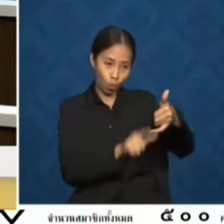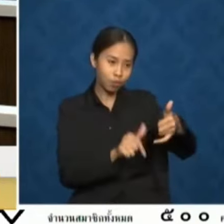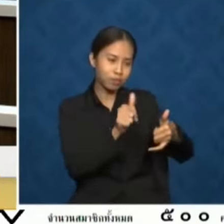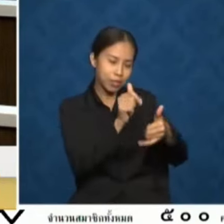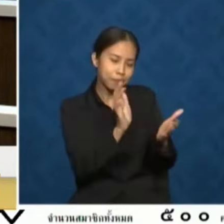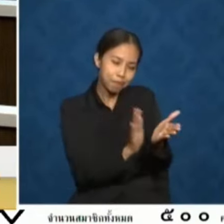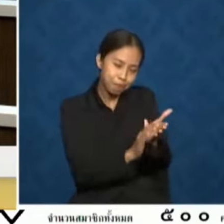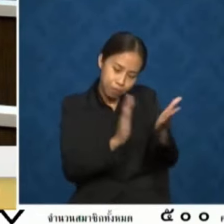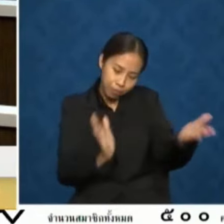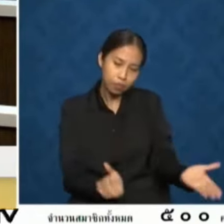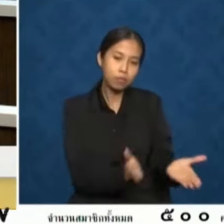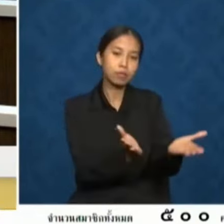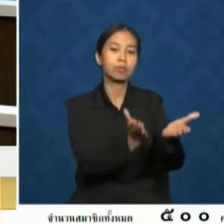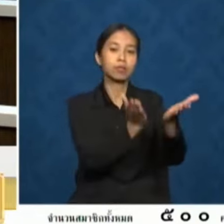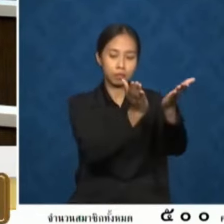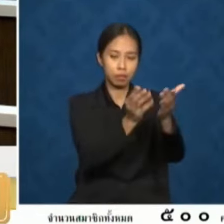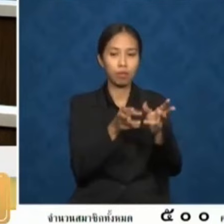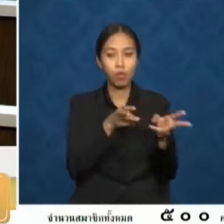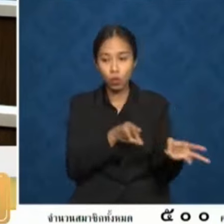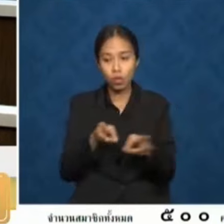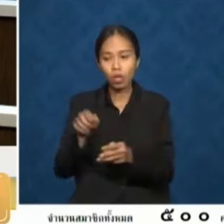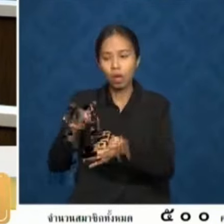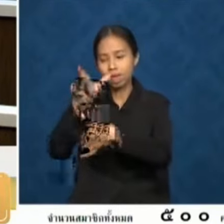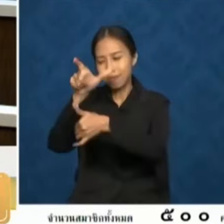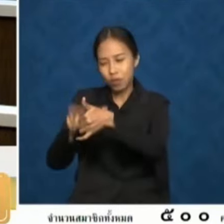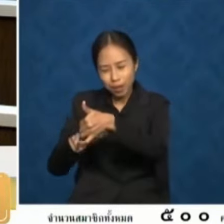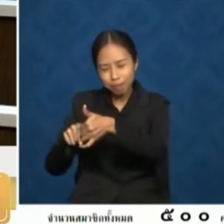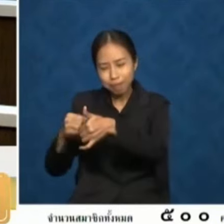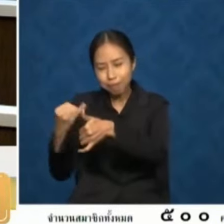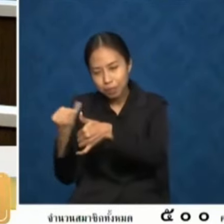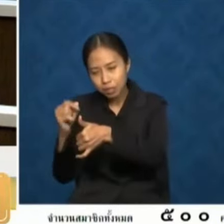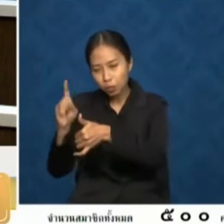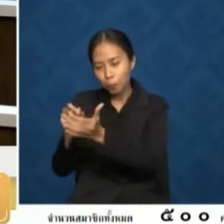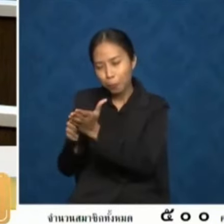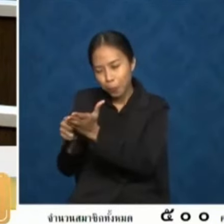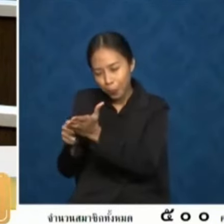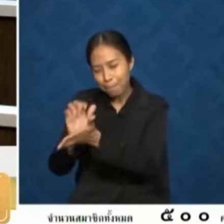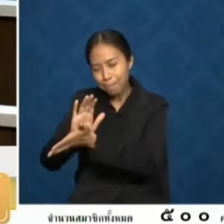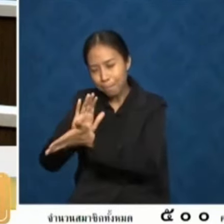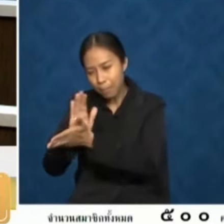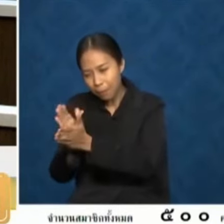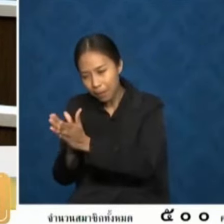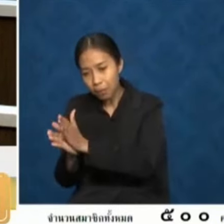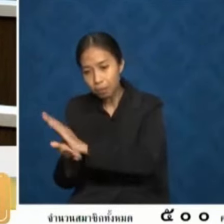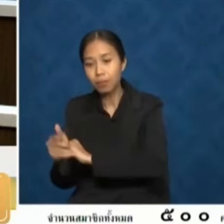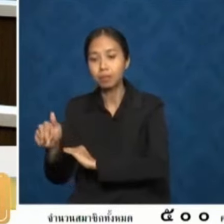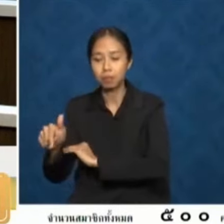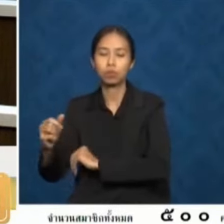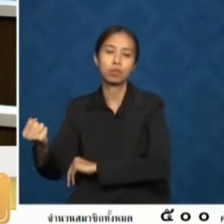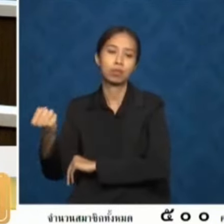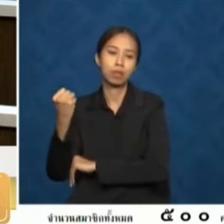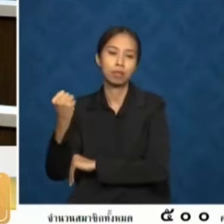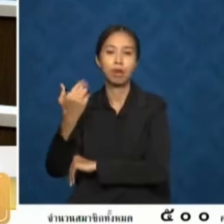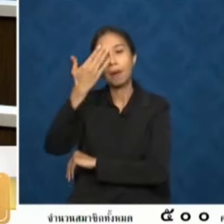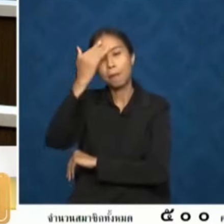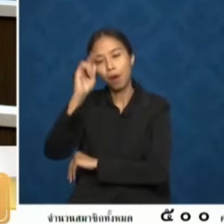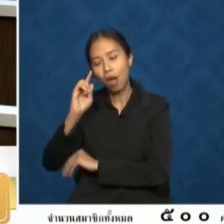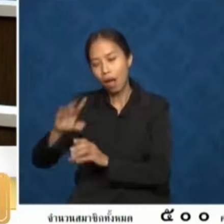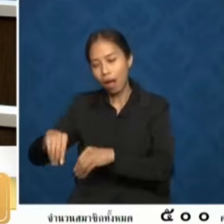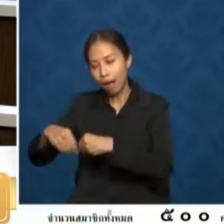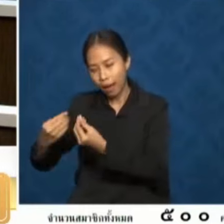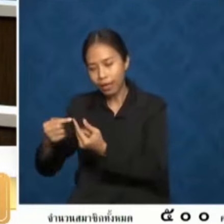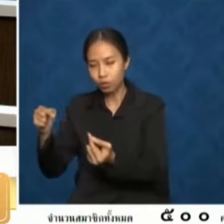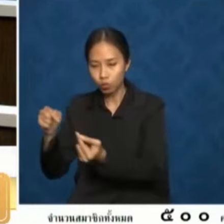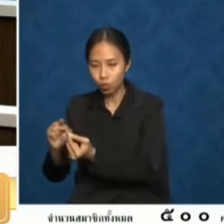ดีมีวิธีการจัดการกับผู้ที่มีพฤติกรรมไม่พึงประสงค์อย่างเข้มงวดเพื่อให้มีกติกาที่เข้มงวดต่